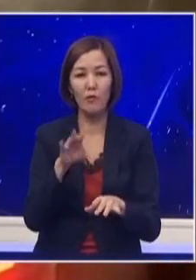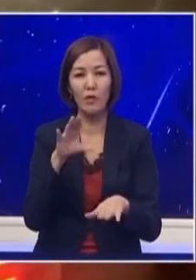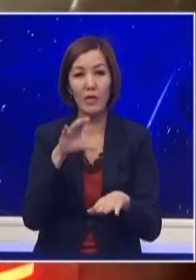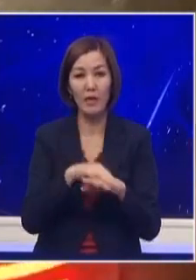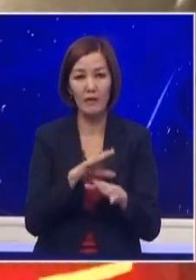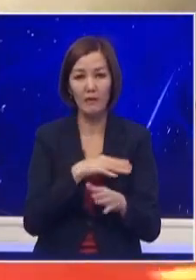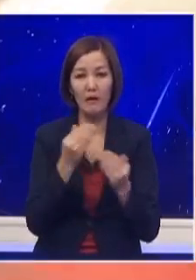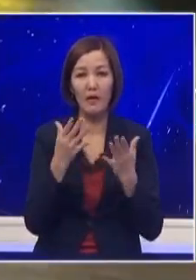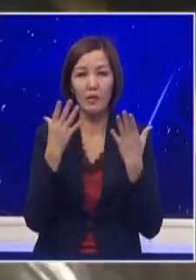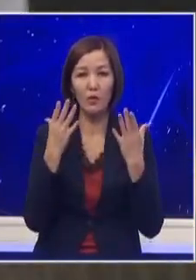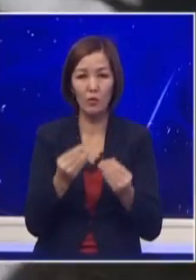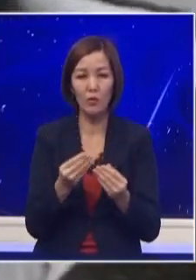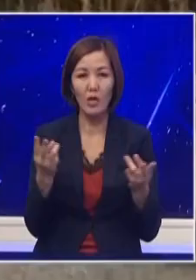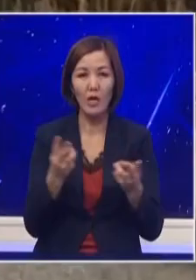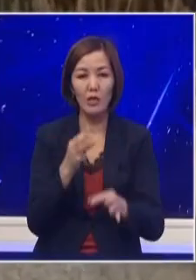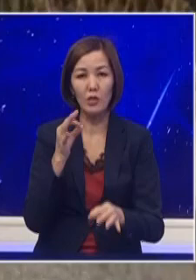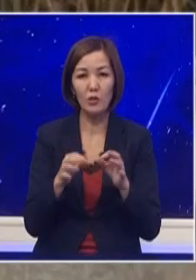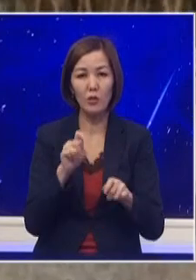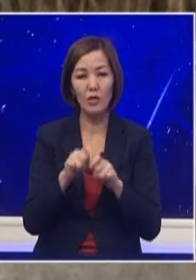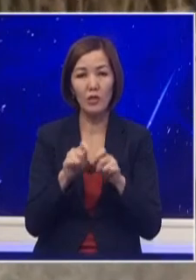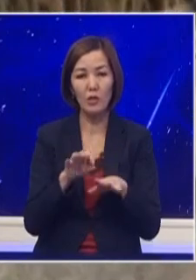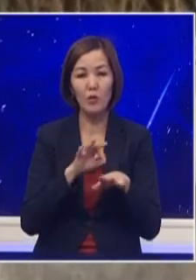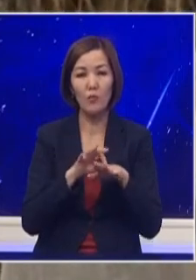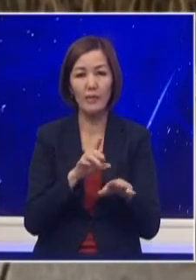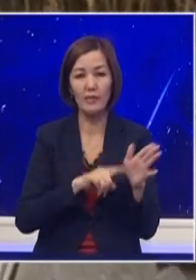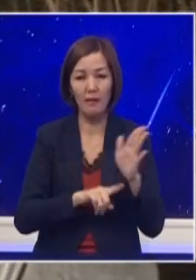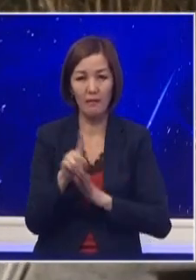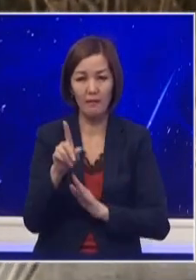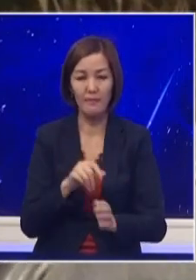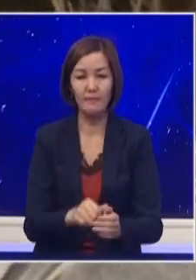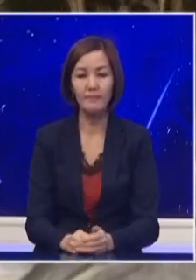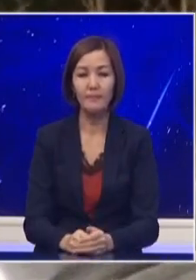анықтаған. Қазіргі уақытта қажетті сотқа дейінгі тергеу жүргізілуде.